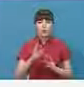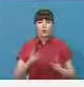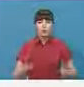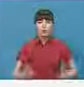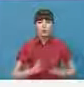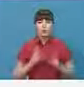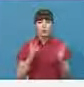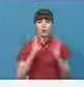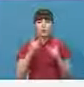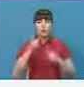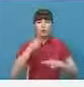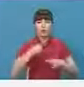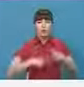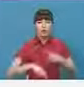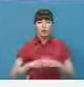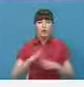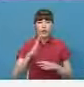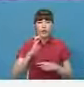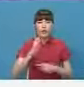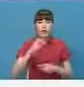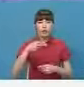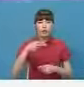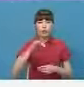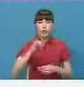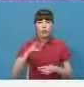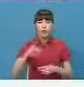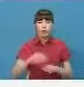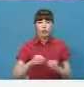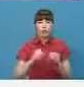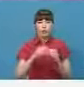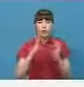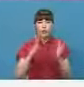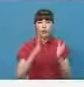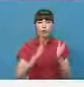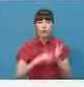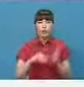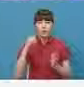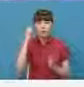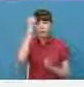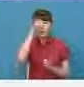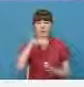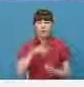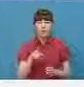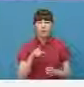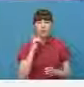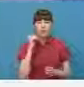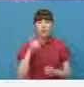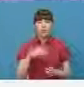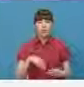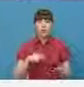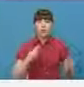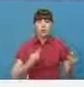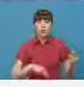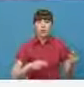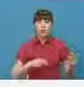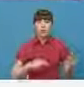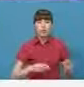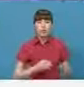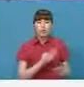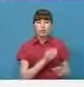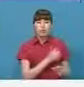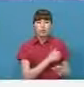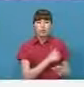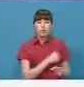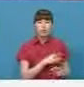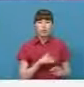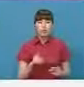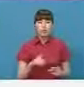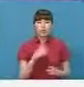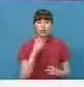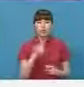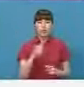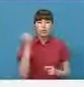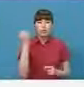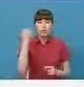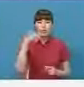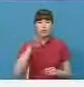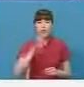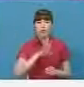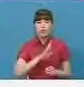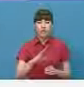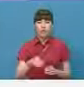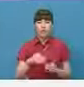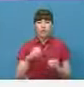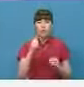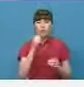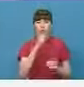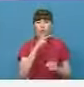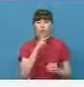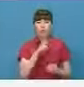оралды. Алидар Омиралин 14 жаста. Балажаны кішкентайынан домбыраға әуес. Бұл жас өренің алғашқы жеңісі емес. Осыдан